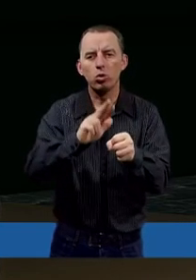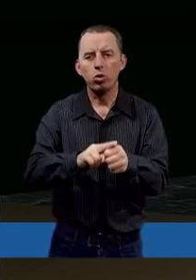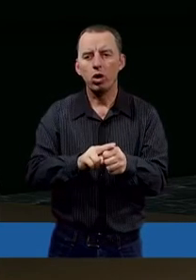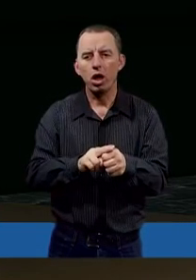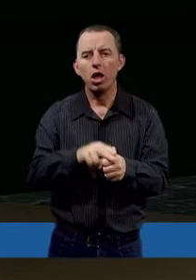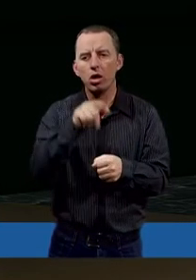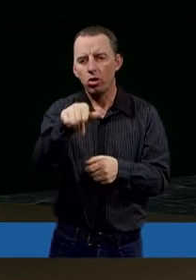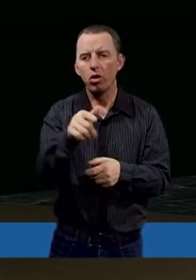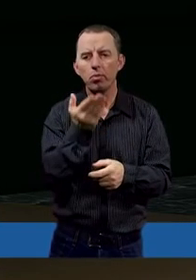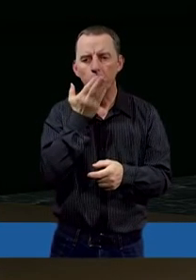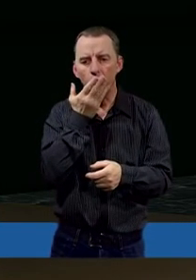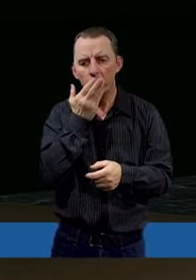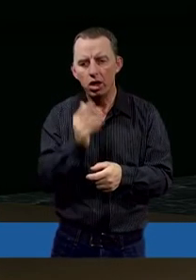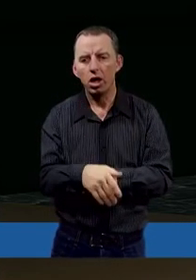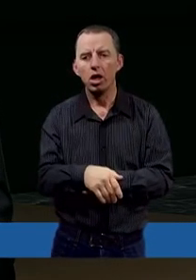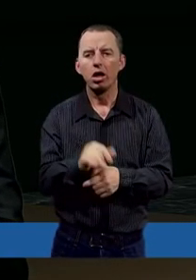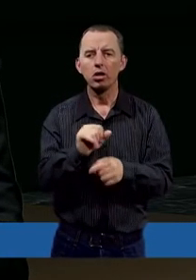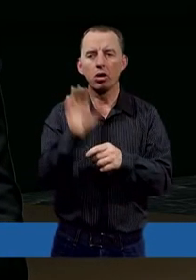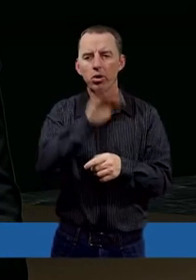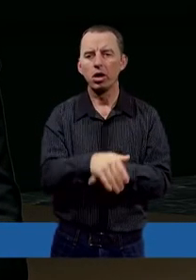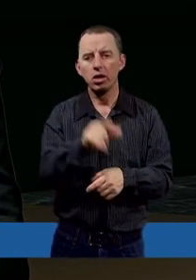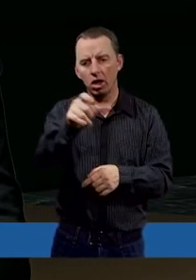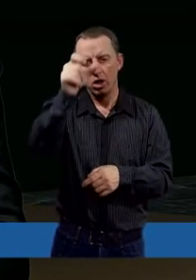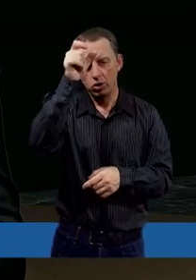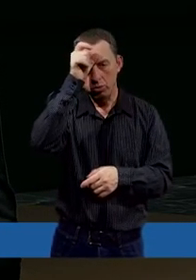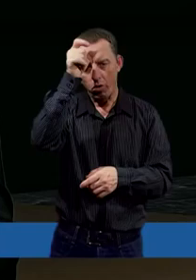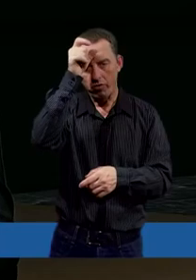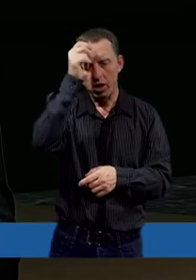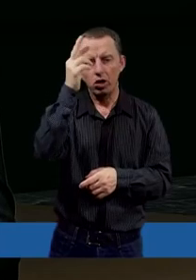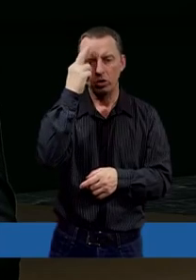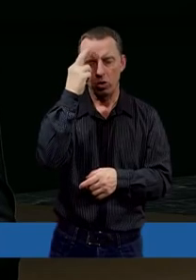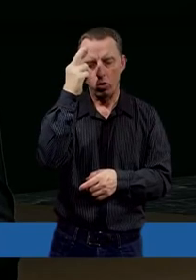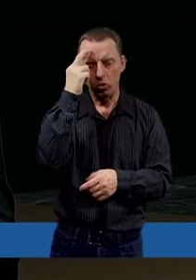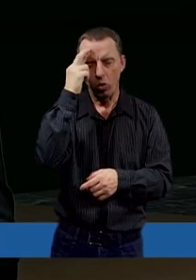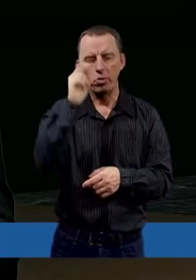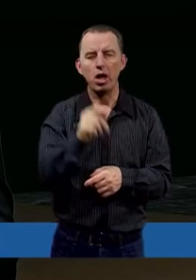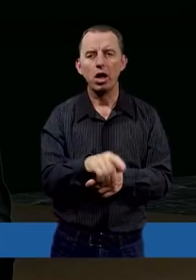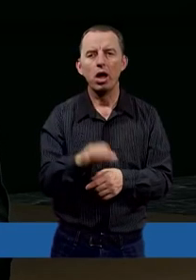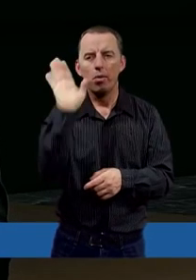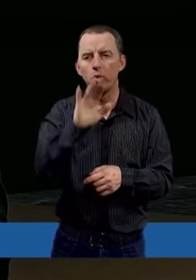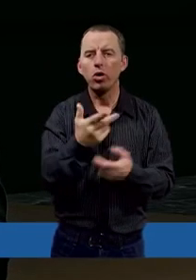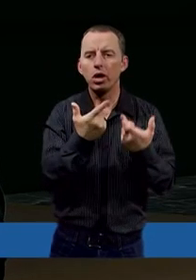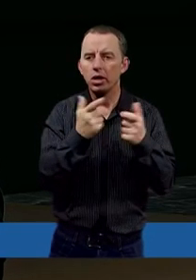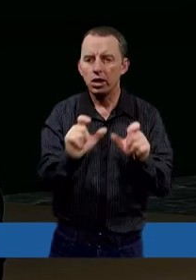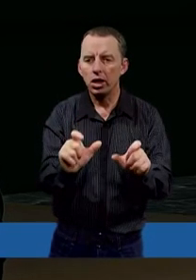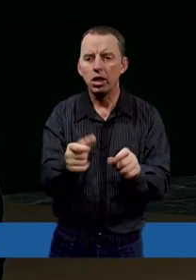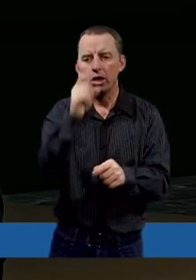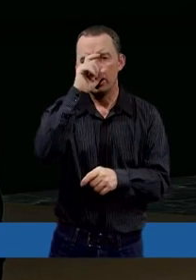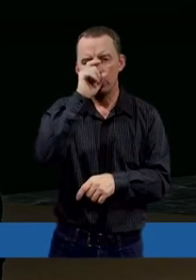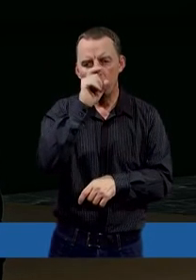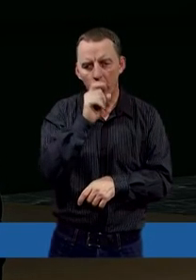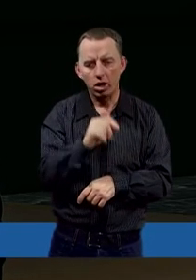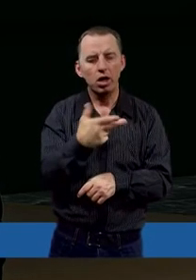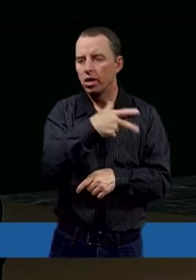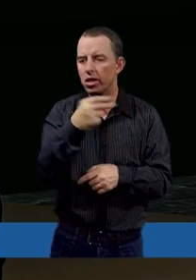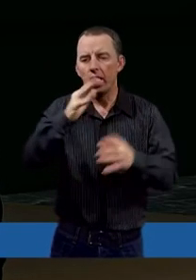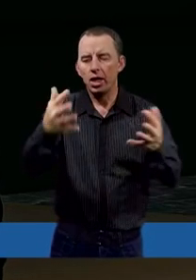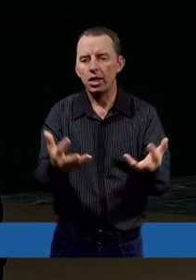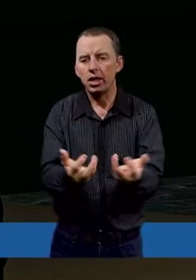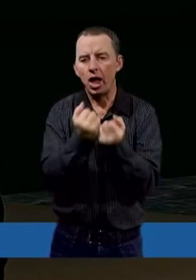o nich teraz mówimy, prawda? Bo ten człowiek właśnie zrozumiał, że Bóg nic złego w nim nie